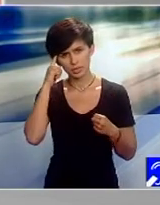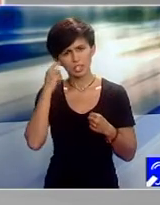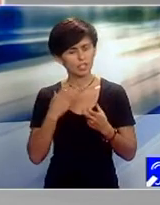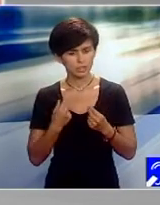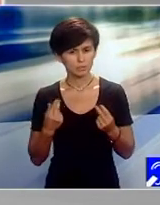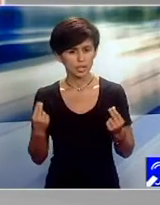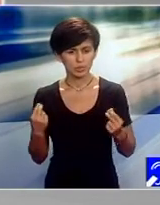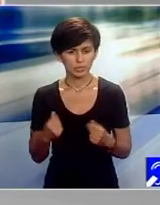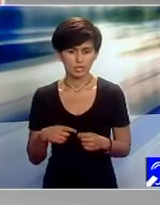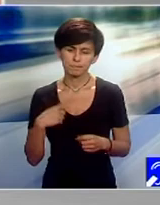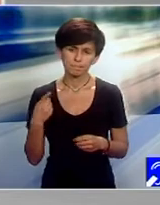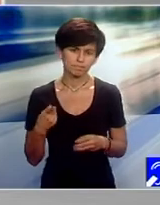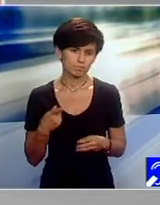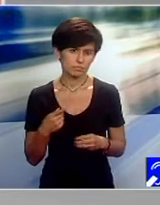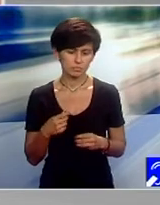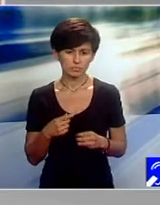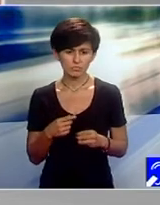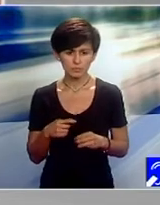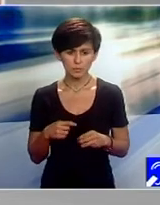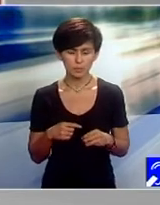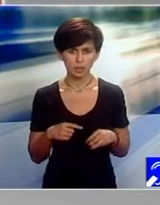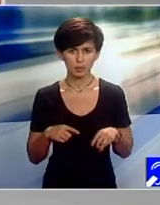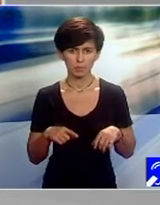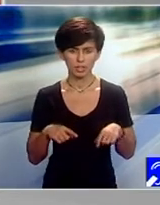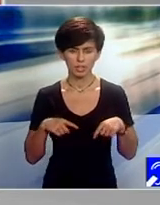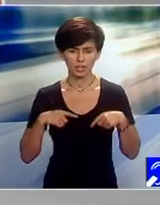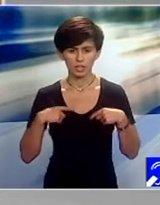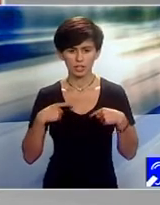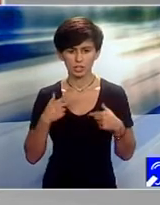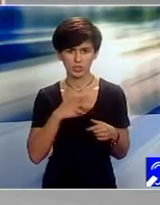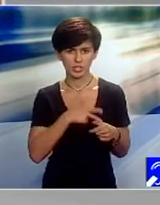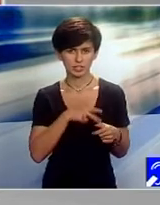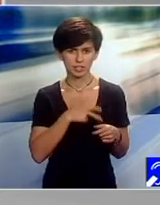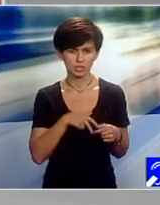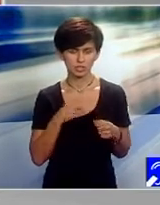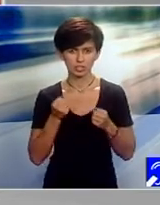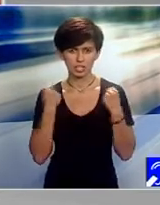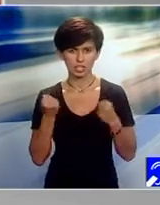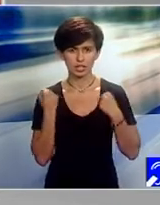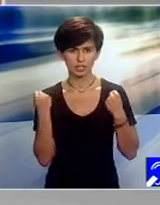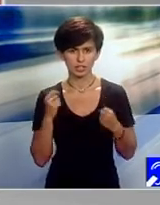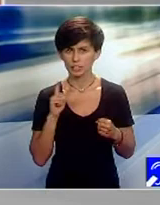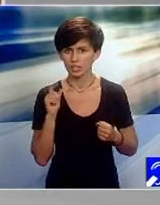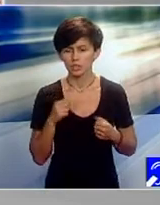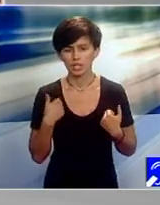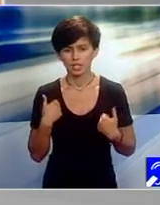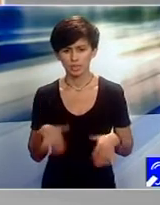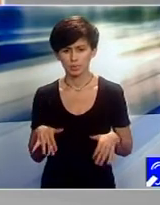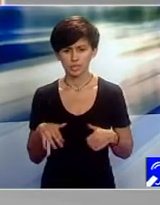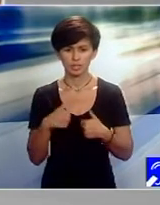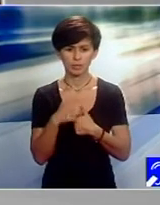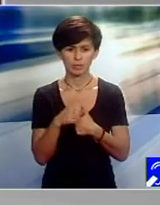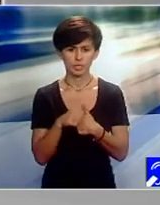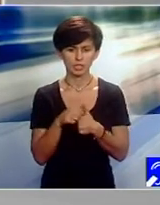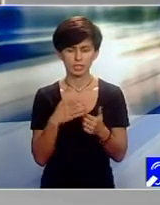După aceea ei vorbesc despre o viață socială activă. Să nu ne pierdem prietenii, pentru că unul